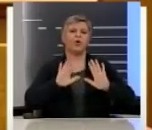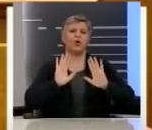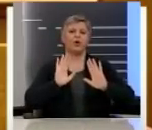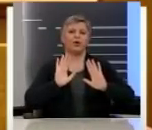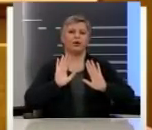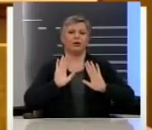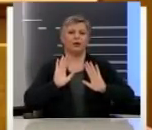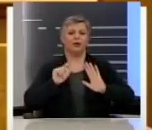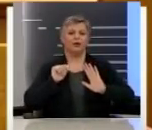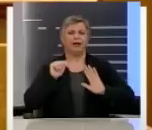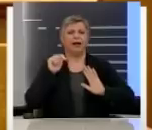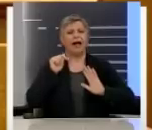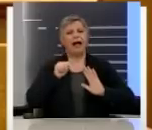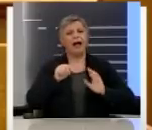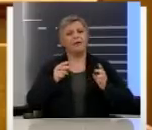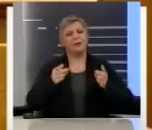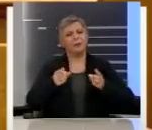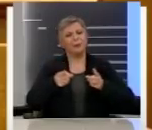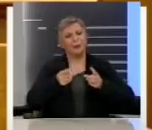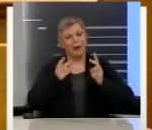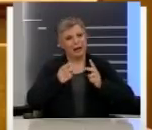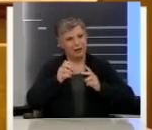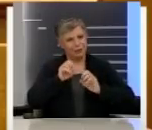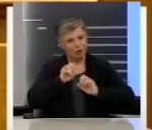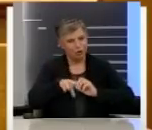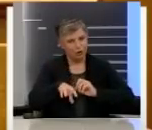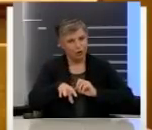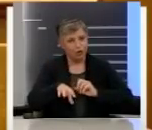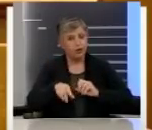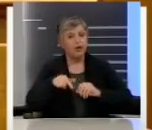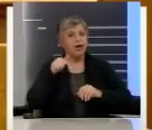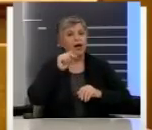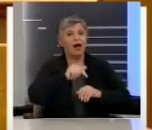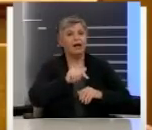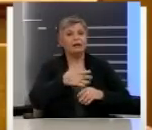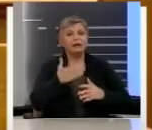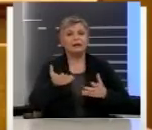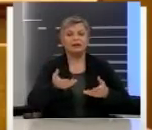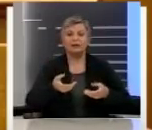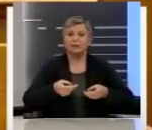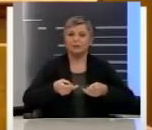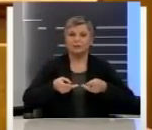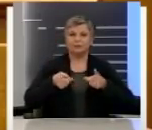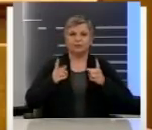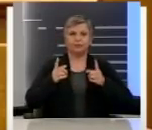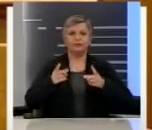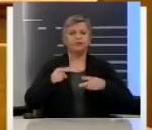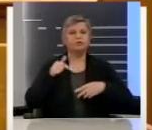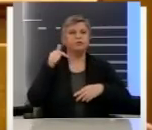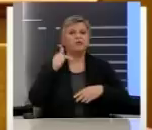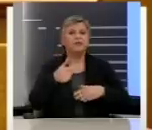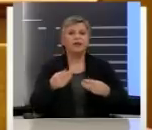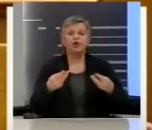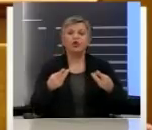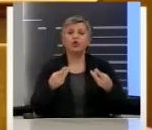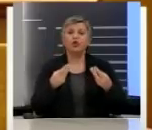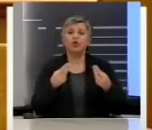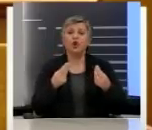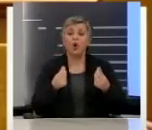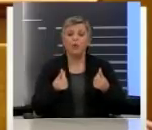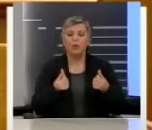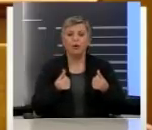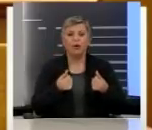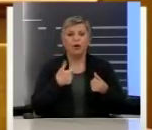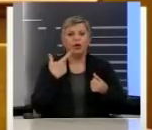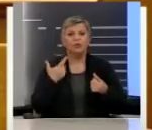χειρότερο, κάνετε παραχωρήσεις σε μια ατζέντα λαϊκίστικη της ακραίας δεξιάς και